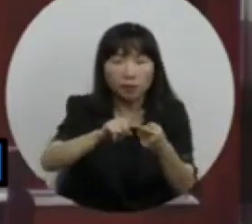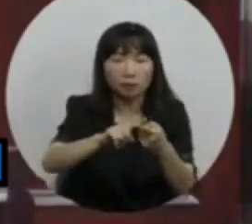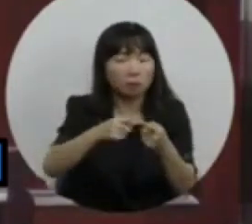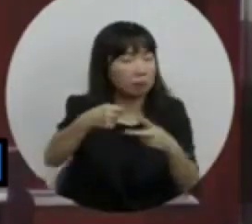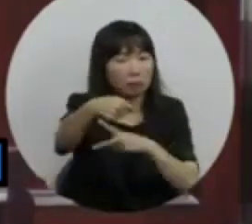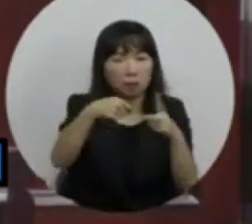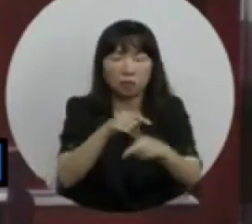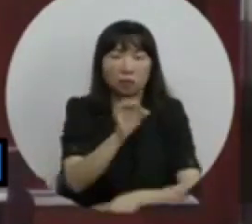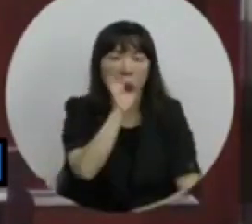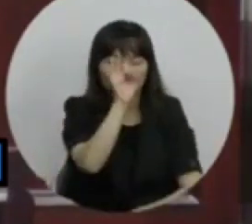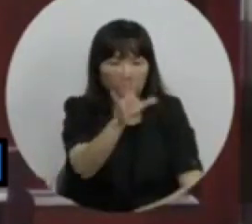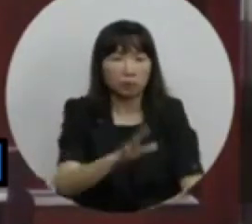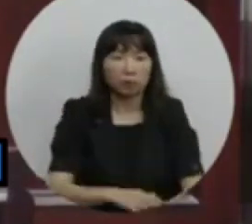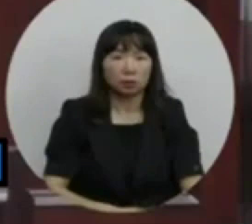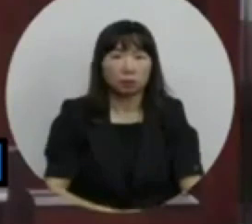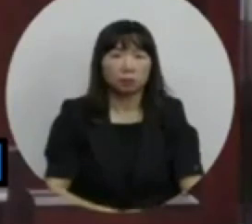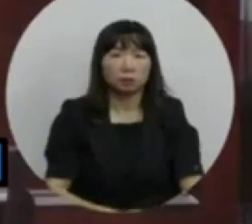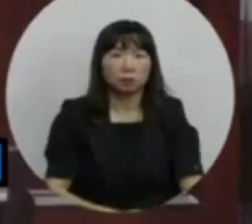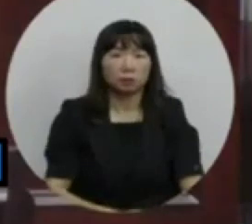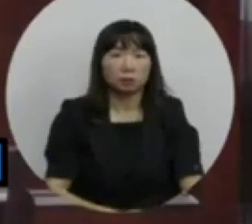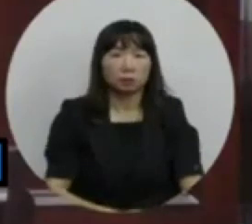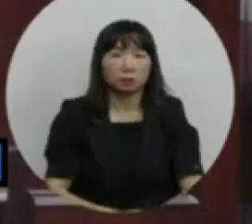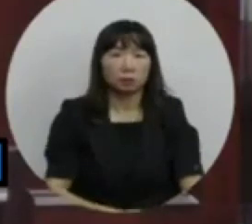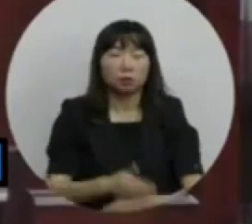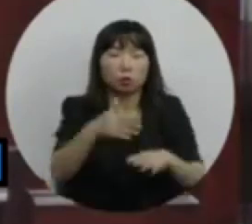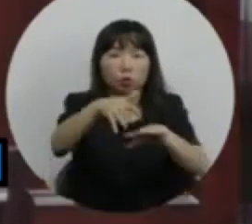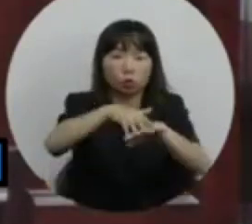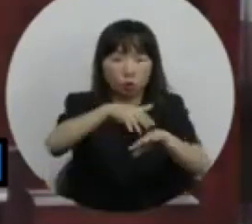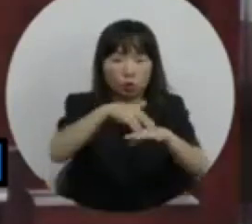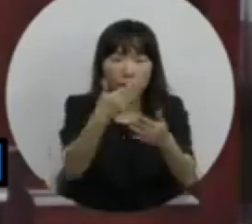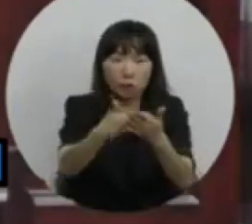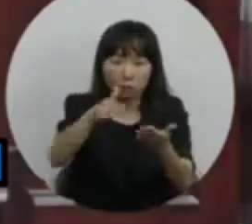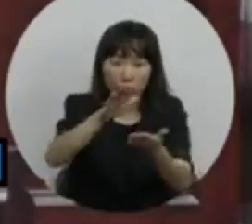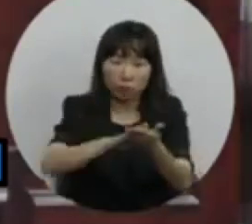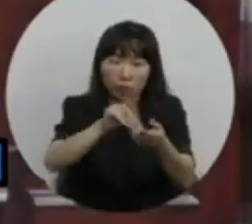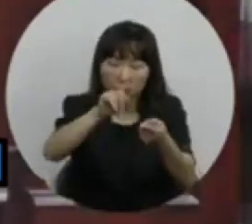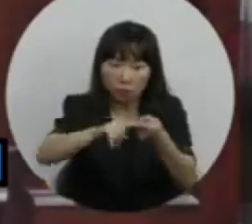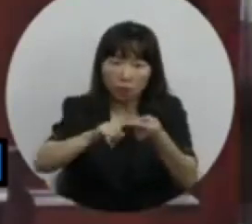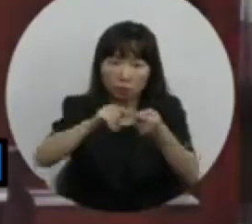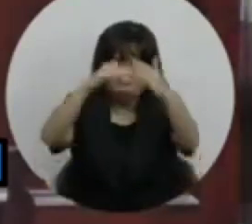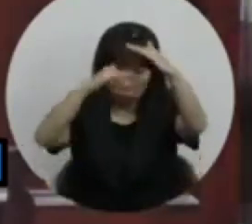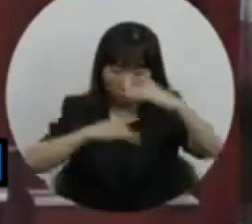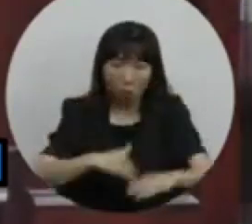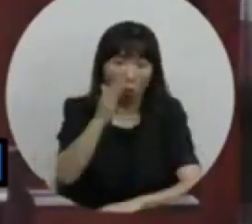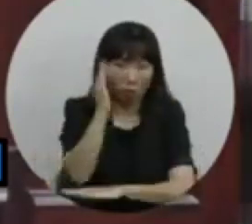이해할 수가 없다. 이렇게 조직 개편안에서 말씀을 하셨습니다.